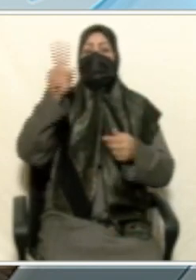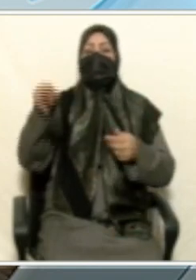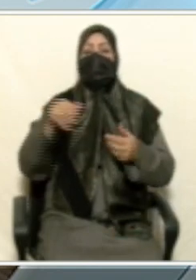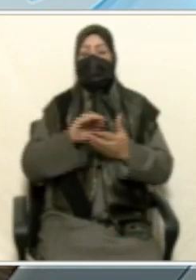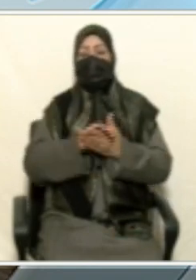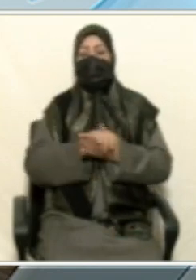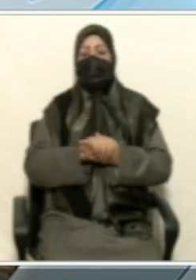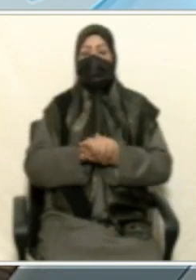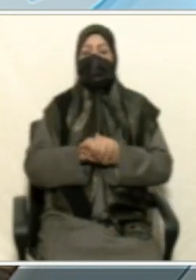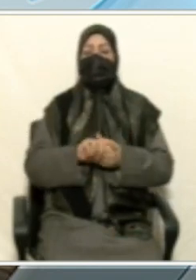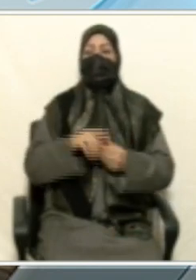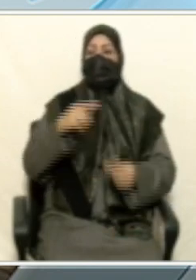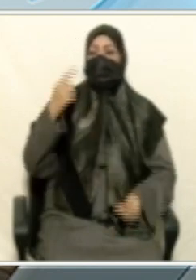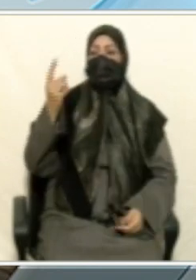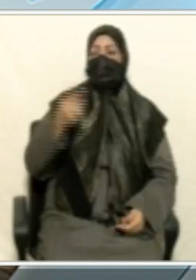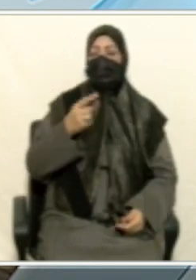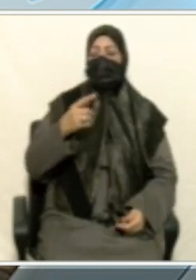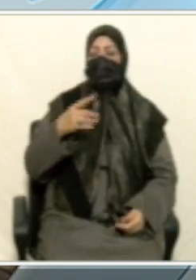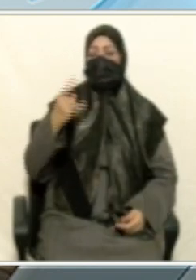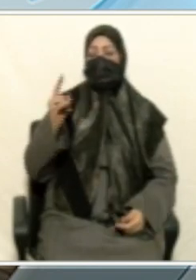10 و100 ألف من الصحابة،